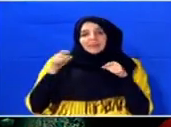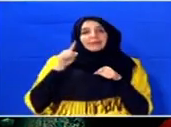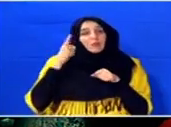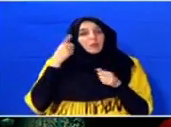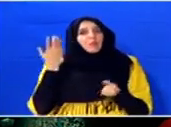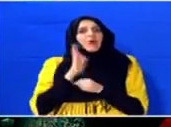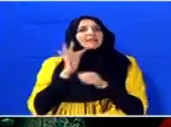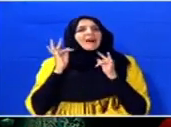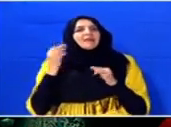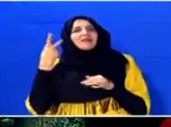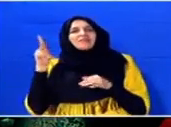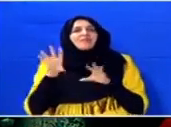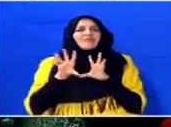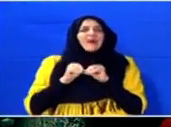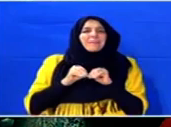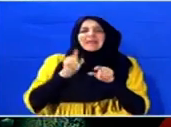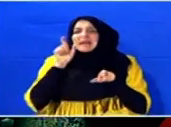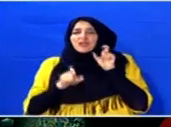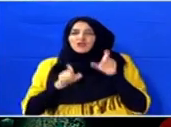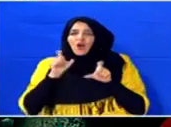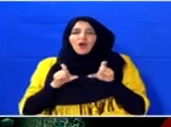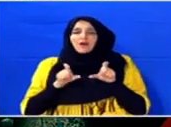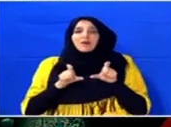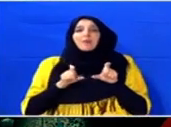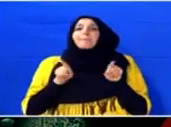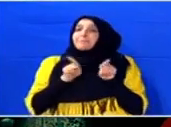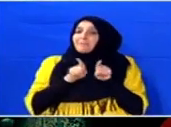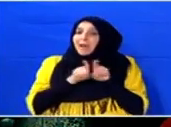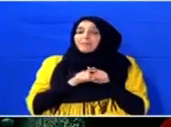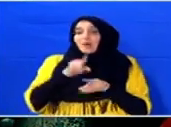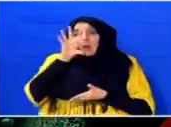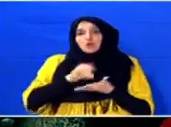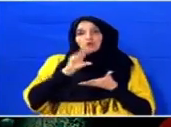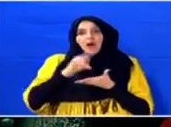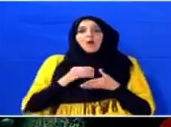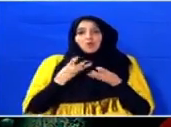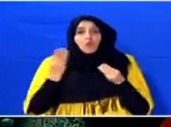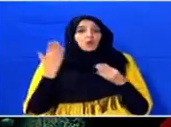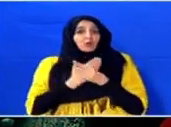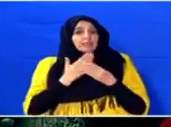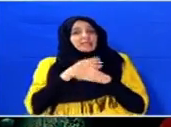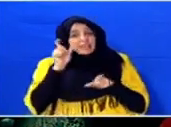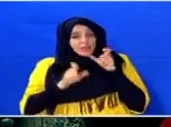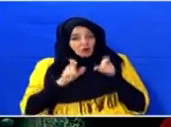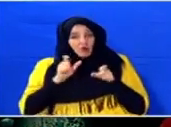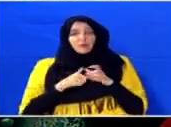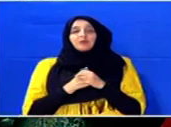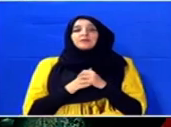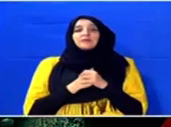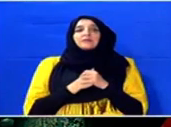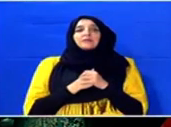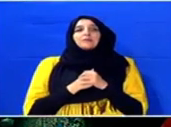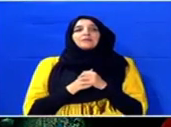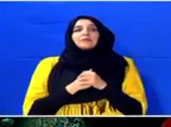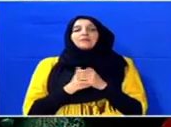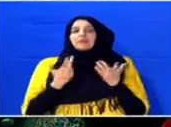النزاعات وخصومات ونستقبل ايضا قضايا الناس من خلال هذا المباشر لا باس